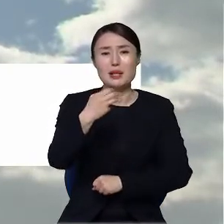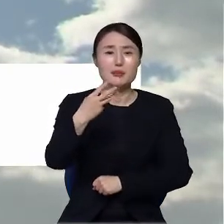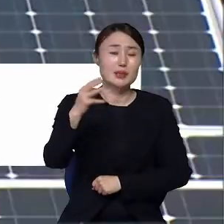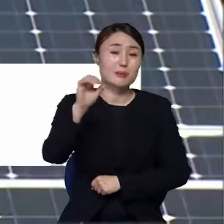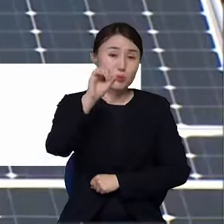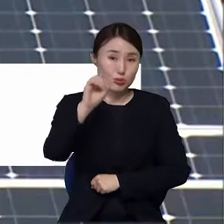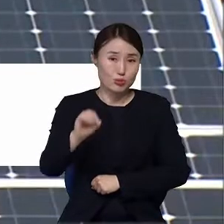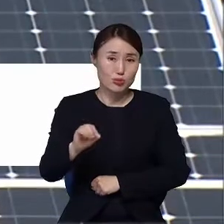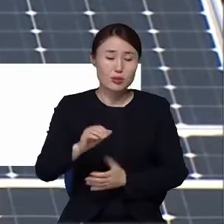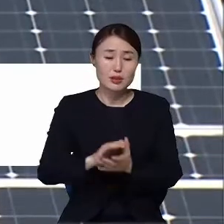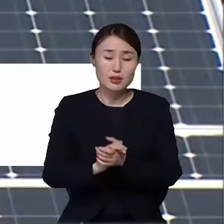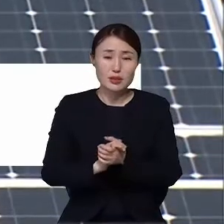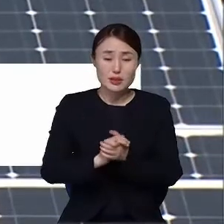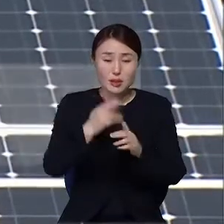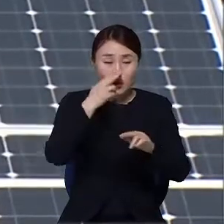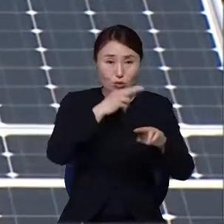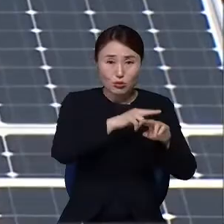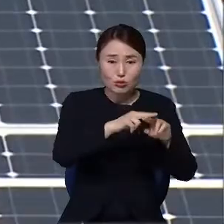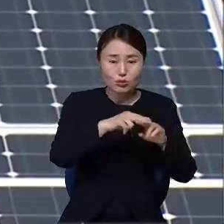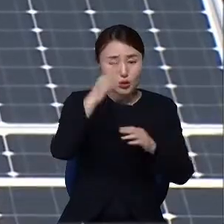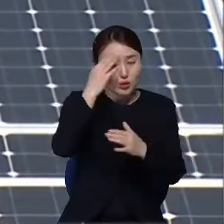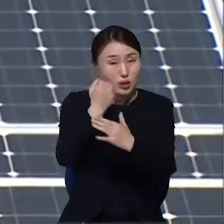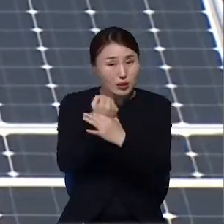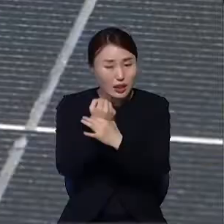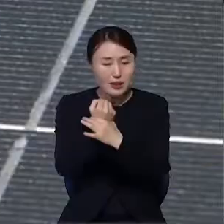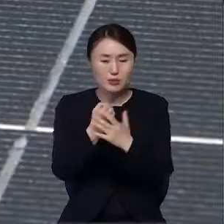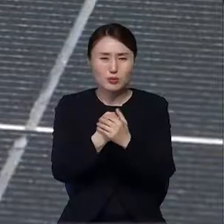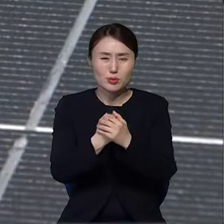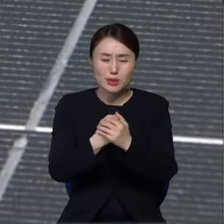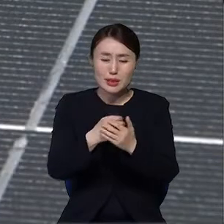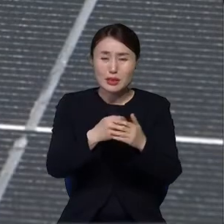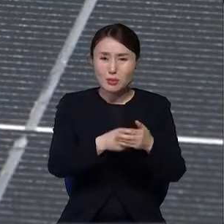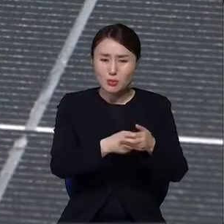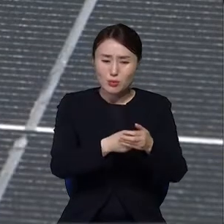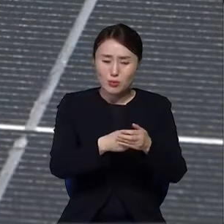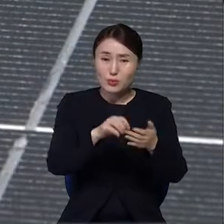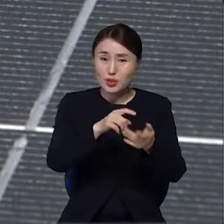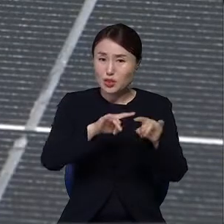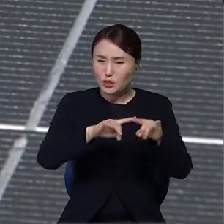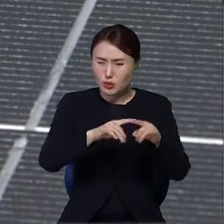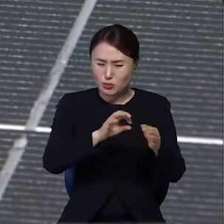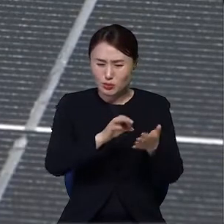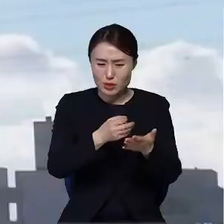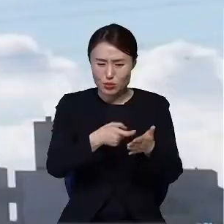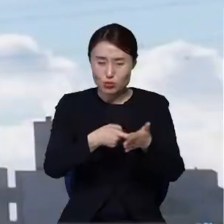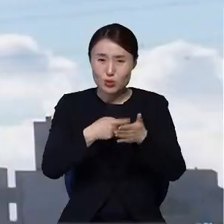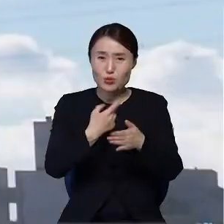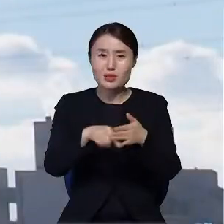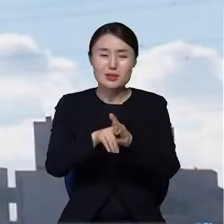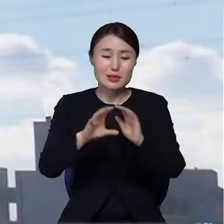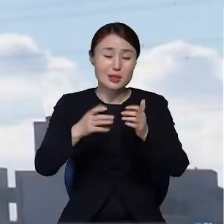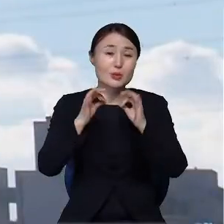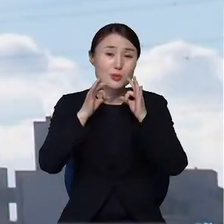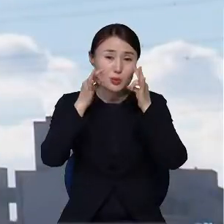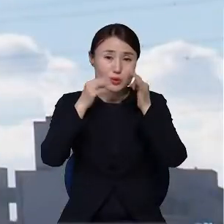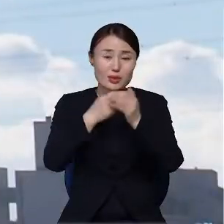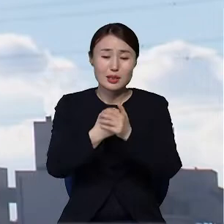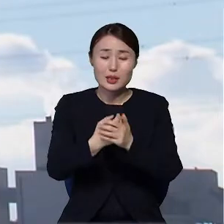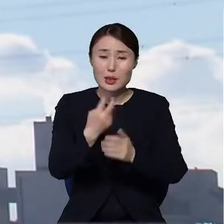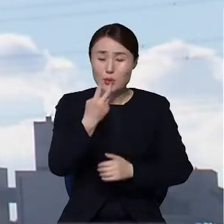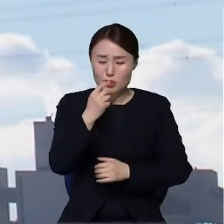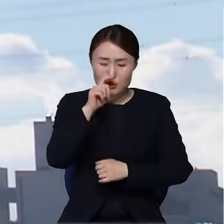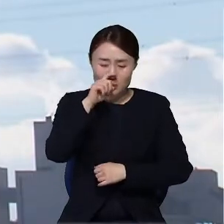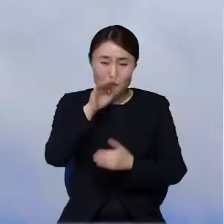82%. 석유와 석탄 등의 고탄소 에너지 사용을 줄이려는 세계적 추세입니다. 우리나라도 탄소